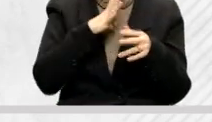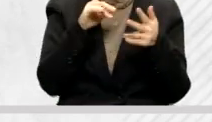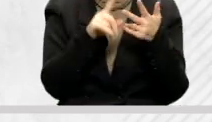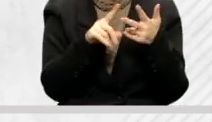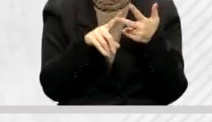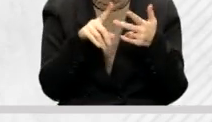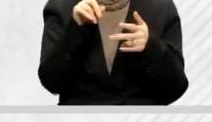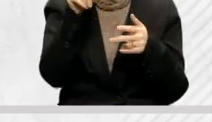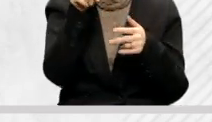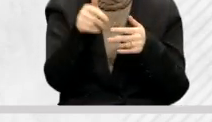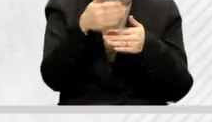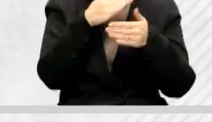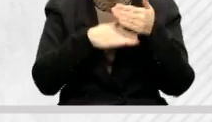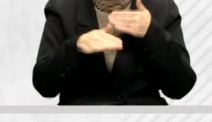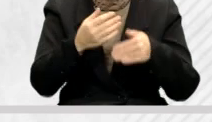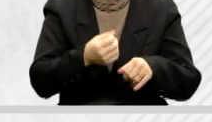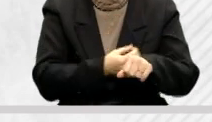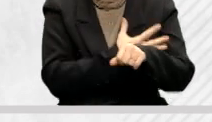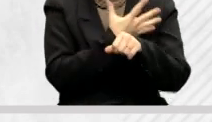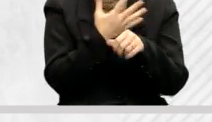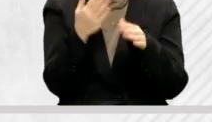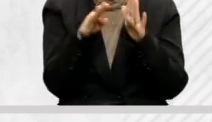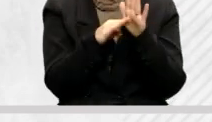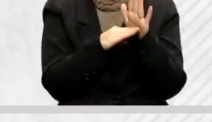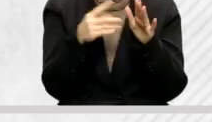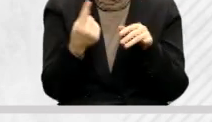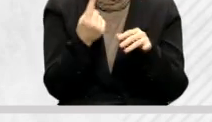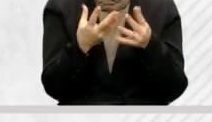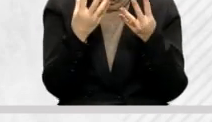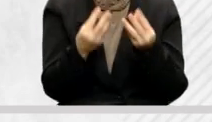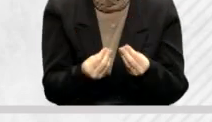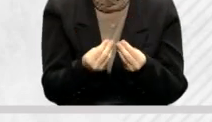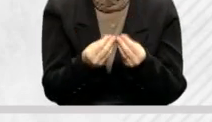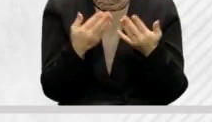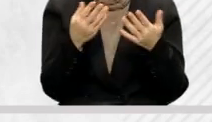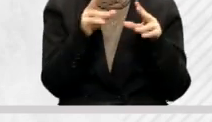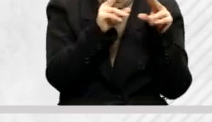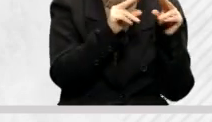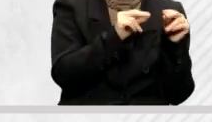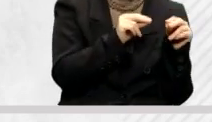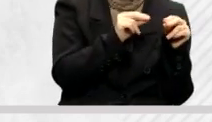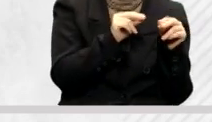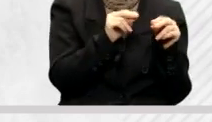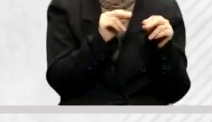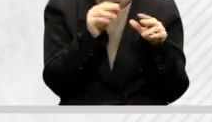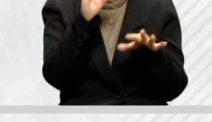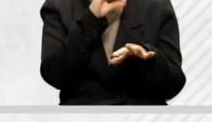gün önceki duygusal tepkimelerini nötralize ediyoruz. Yani uyku hem bellek için hem